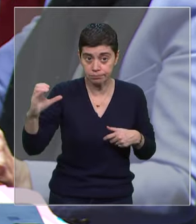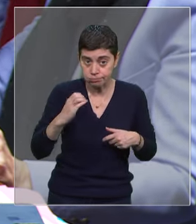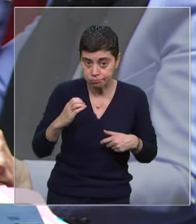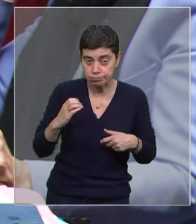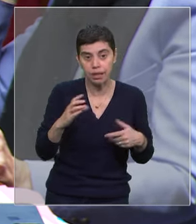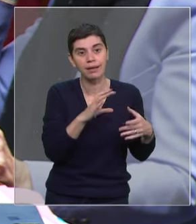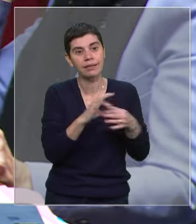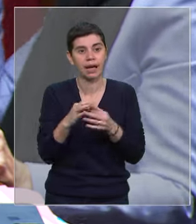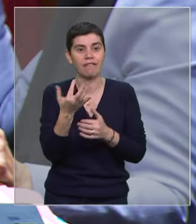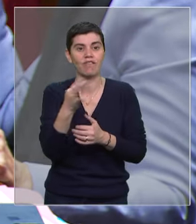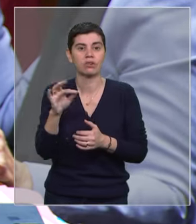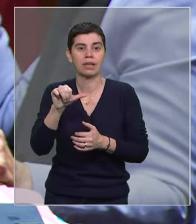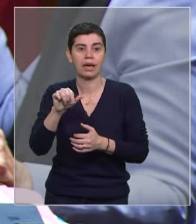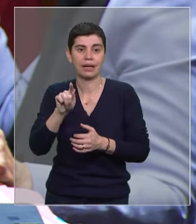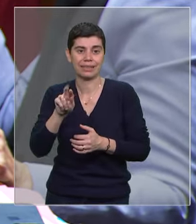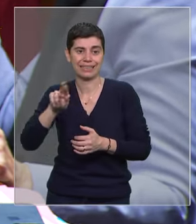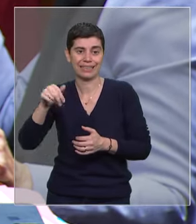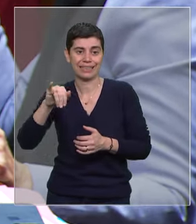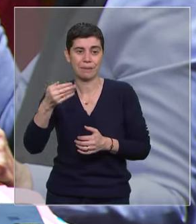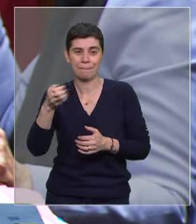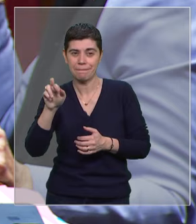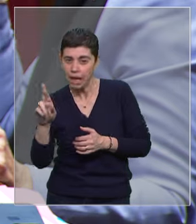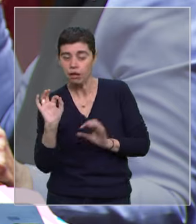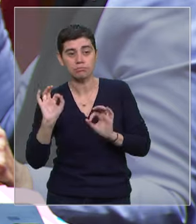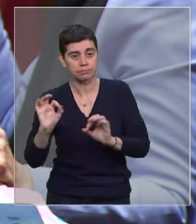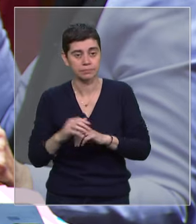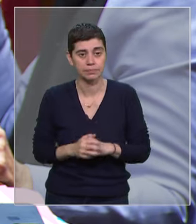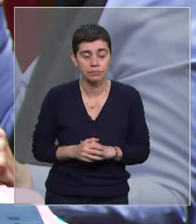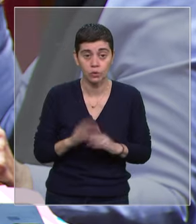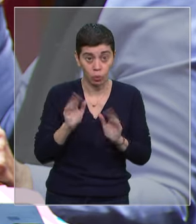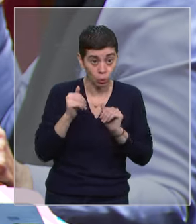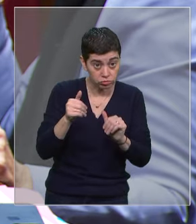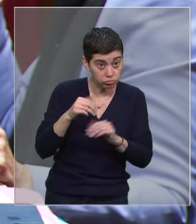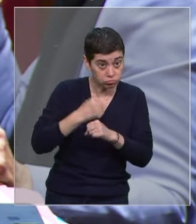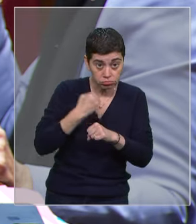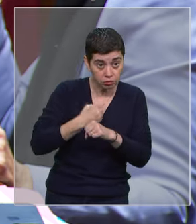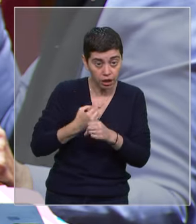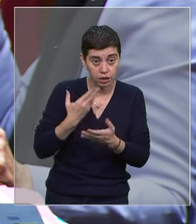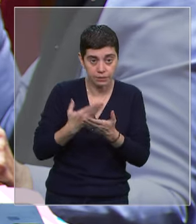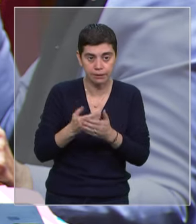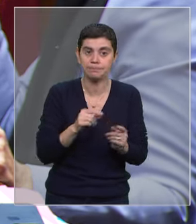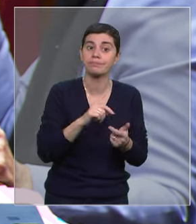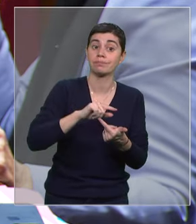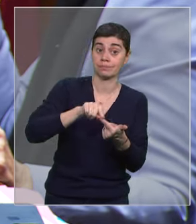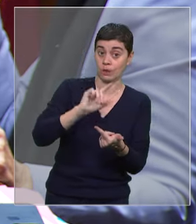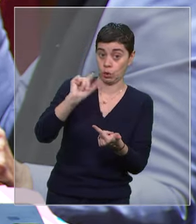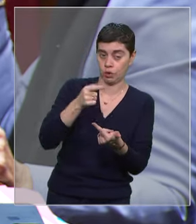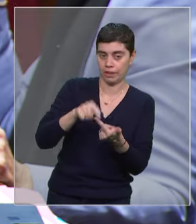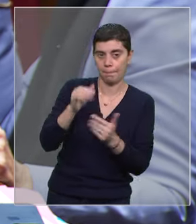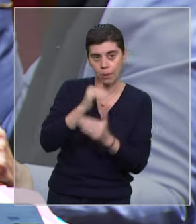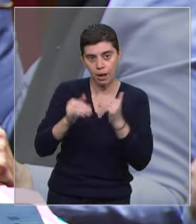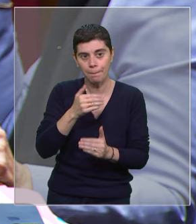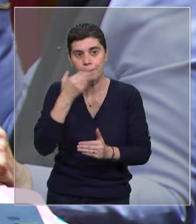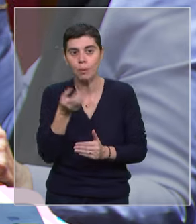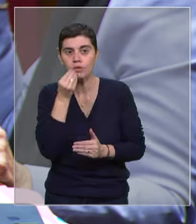avec France Agrimaire en particulier. Donc évidemment, nous allons continuer à le faire. Et puis il y a le programme Mieux manger pour tous, dont vous avez signalé